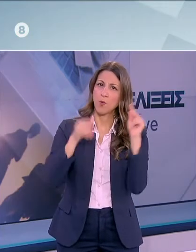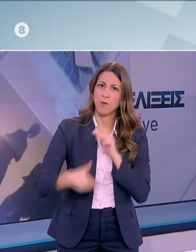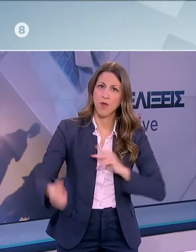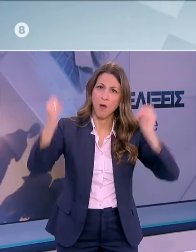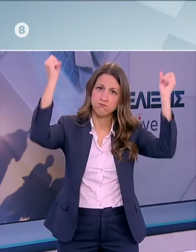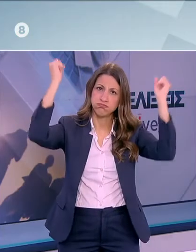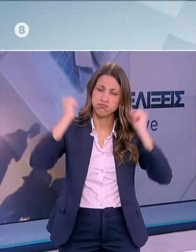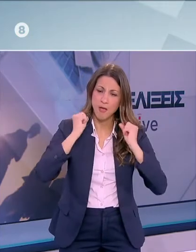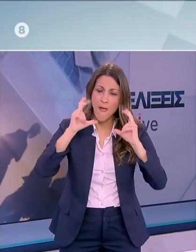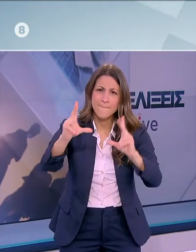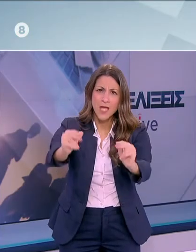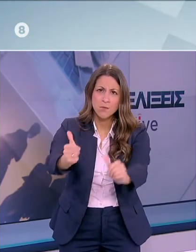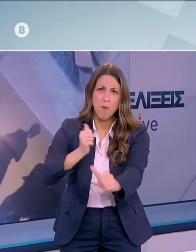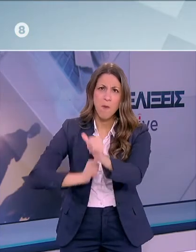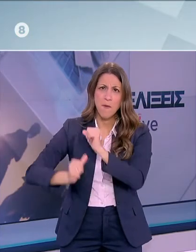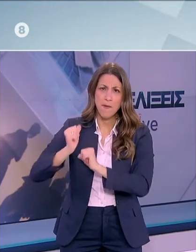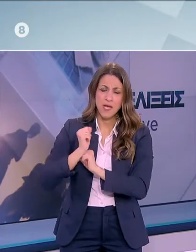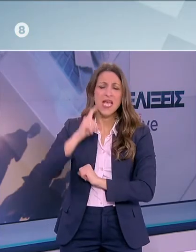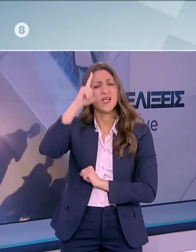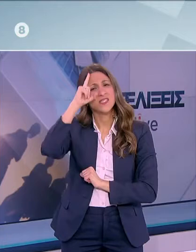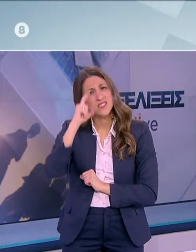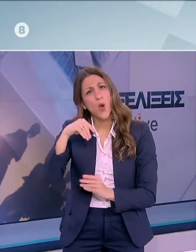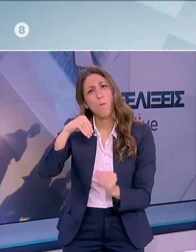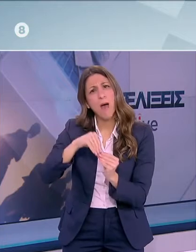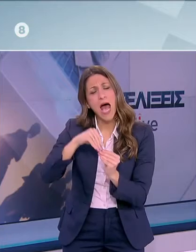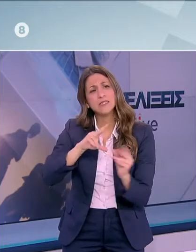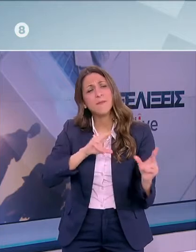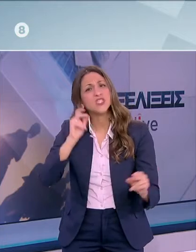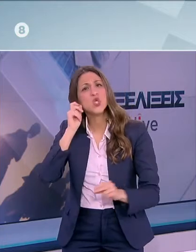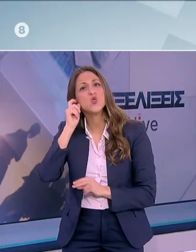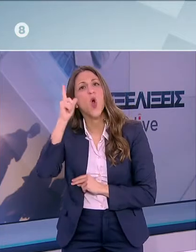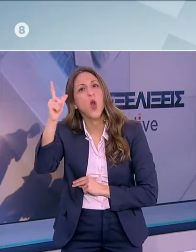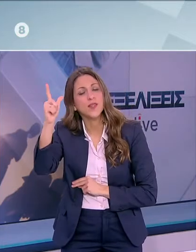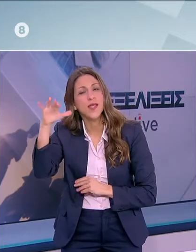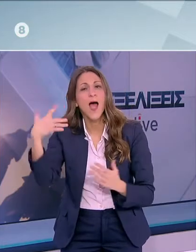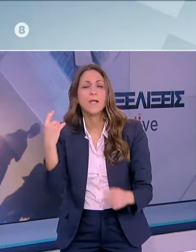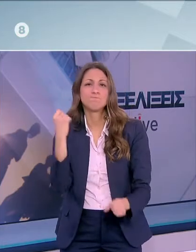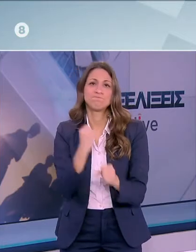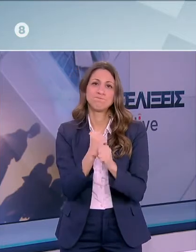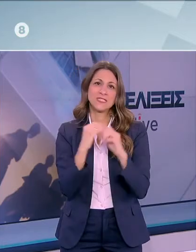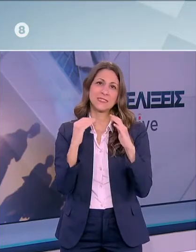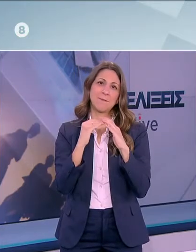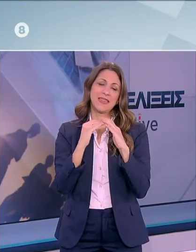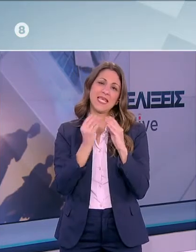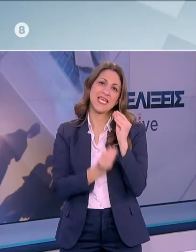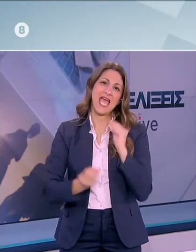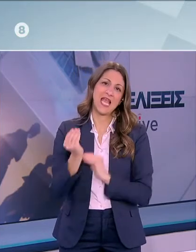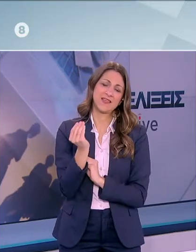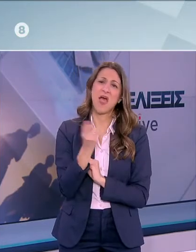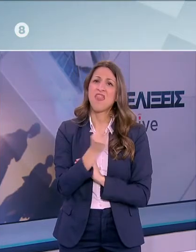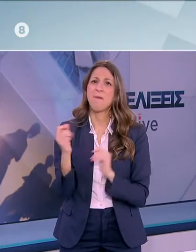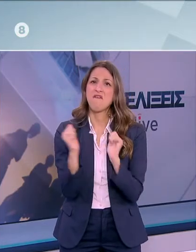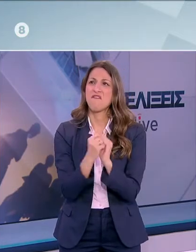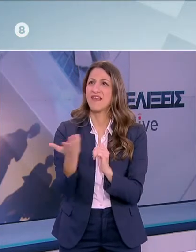εβδομάδες πίσω. Η όποια γιορτινή διάθεσή μας θα πρέπει να περιχαρακωθεί στα όρια των σπιτιών μας. Κάθε προσπάθεια φιλικής